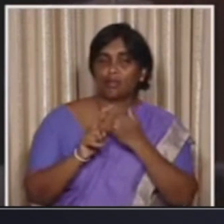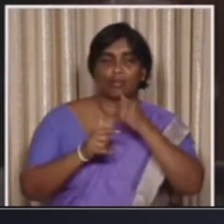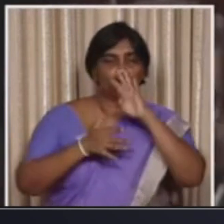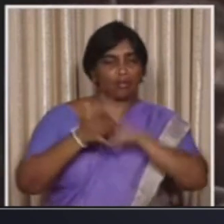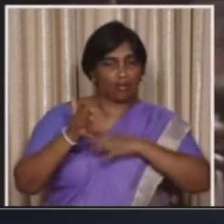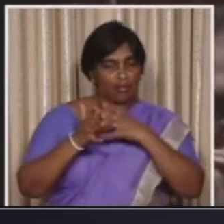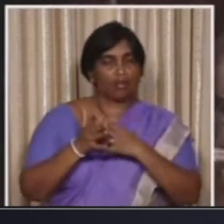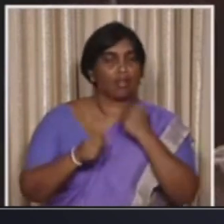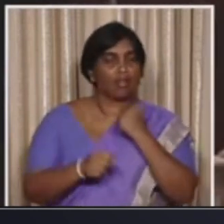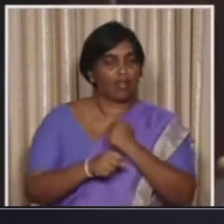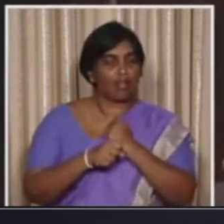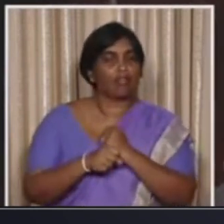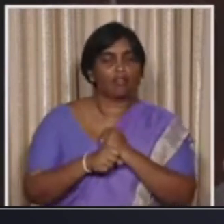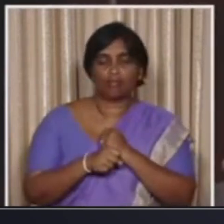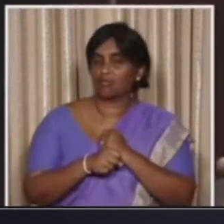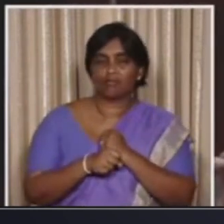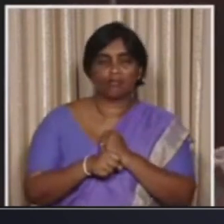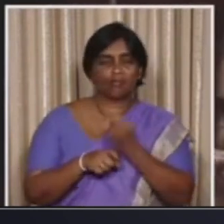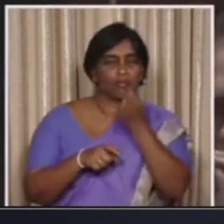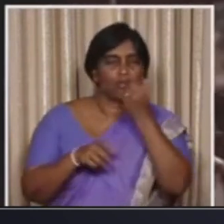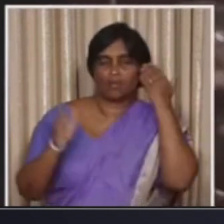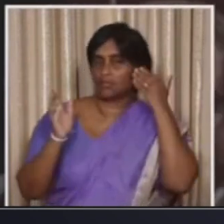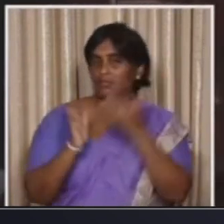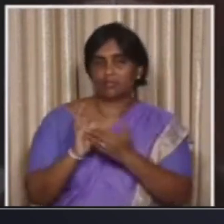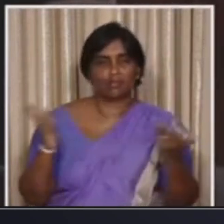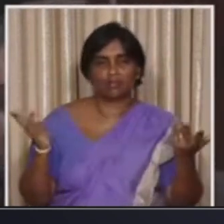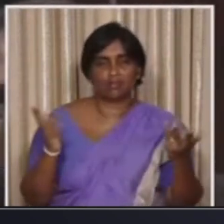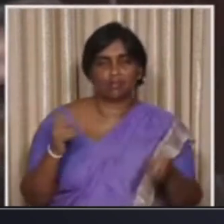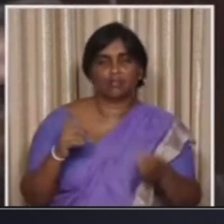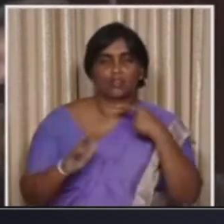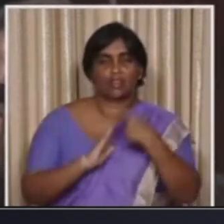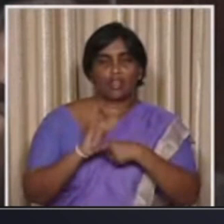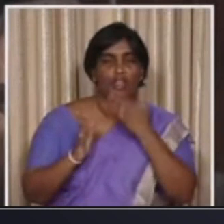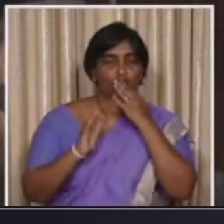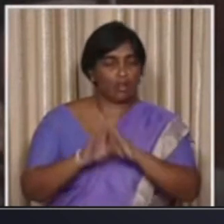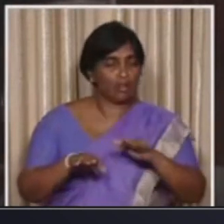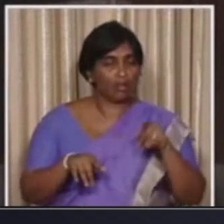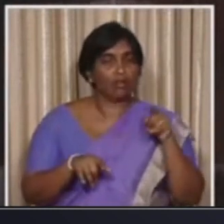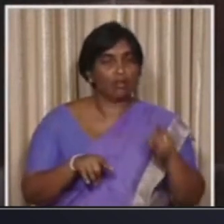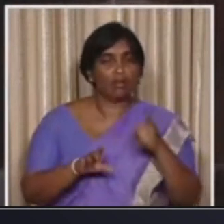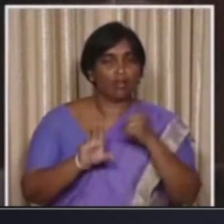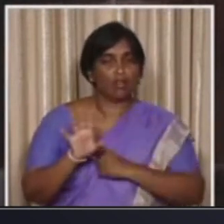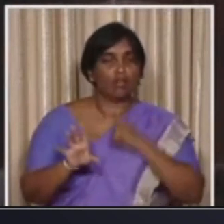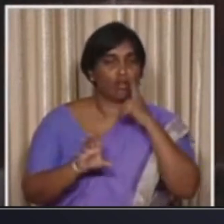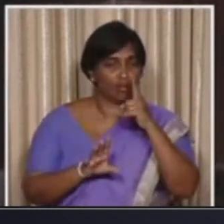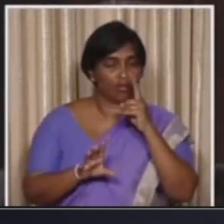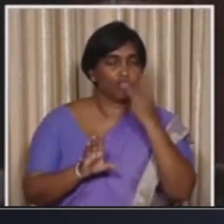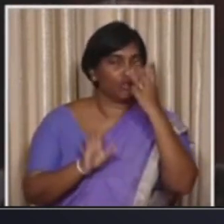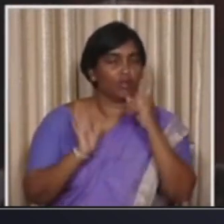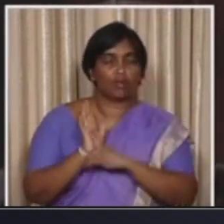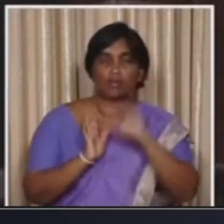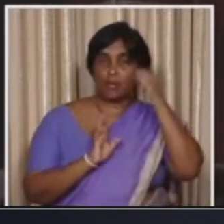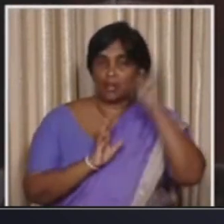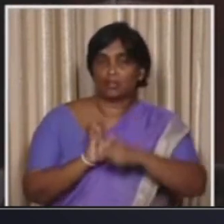අයවැයේදී ආණ්ඩුව අලගුවක තරම්වත් අවධානයක් යොමු කරලා නැහැ. මෙලද පාසල් ළමයි වසරකට යනවා